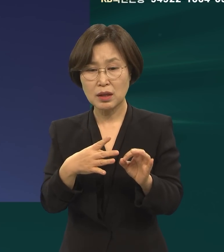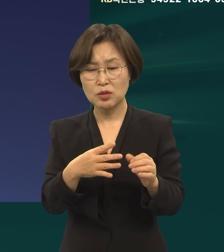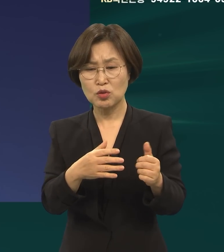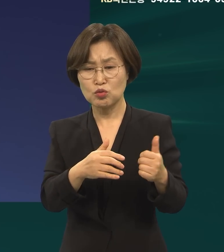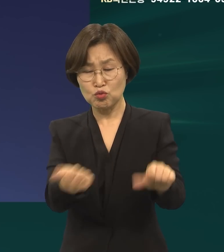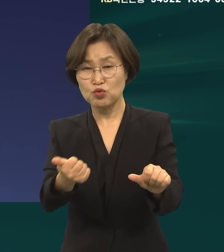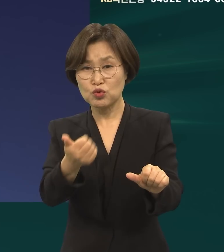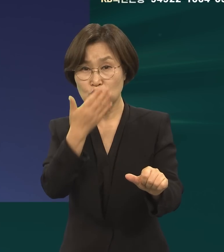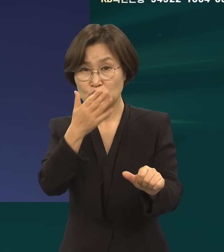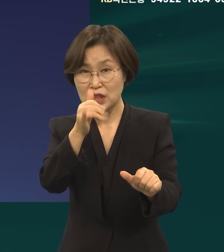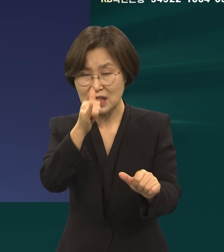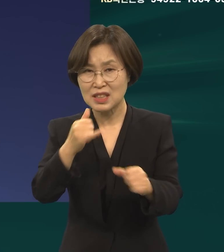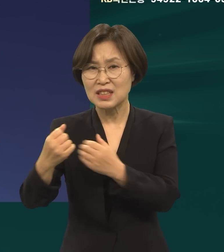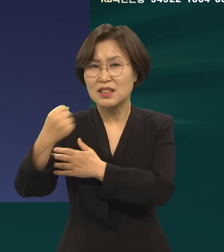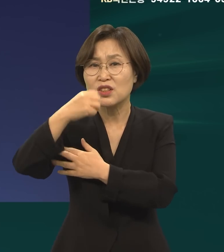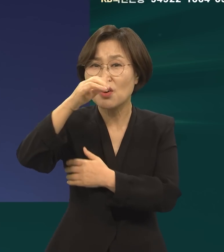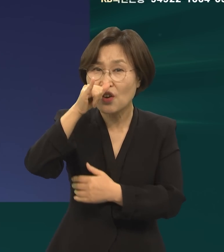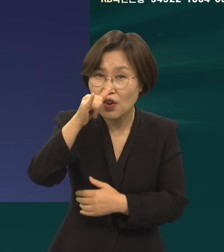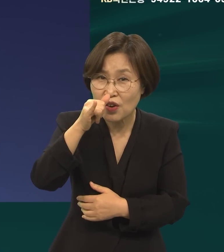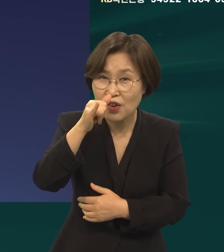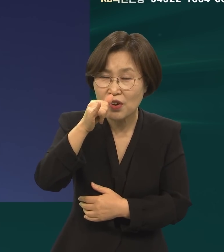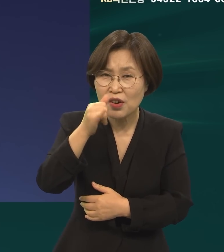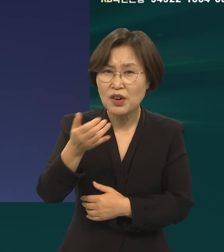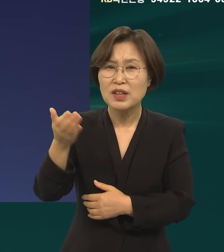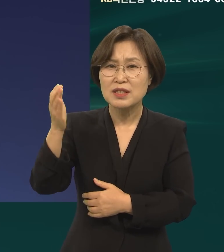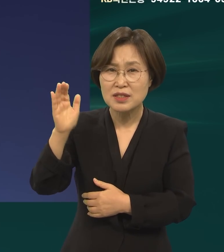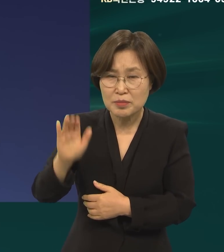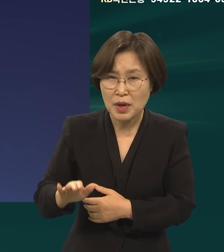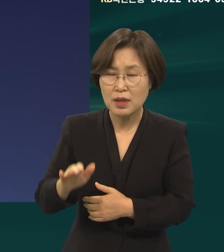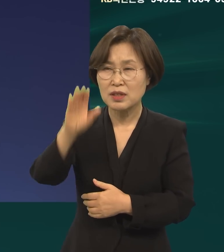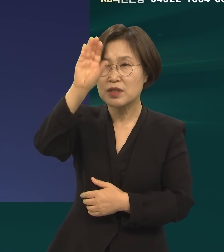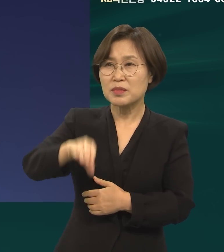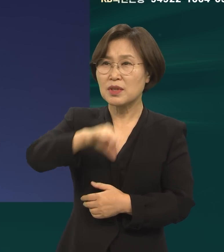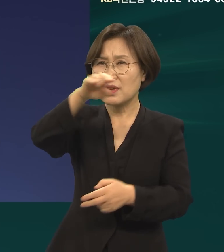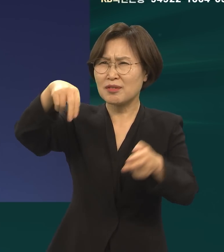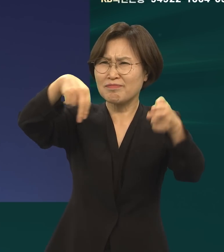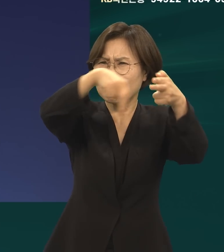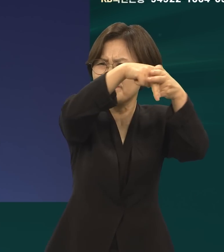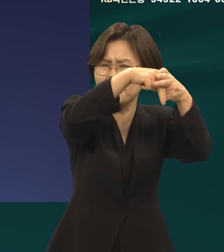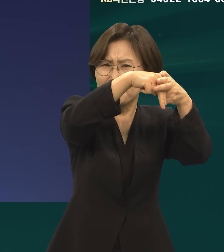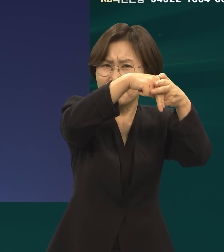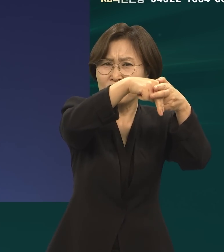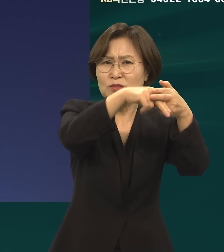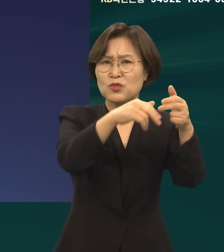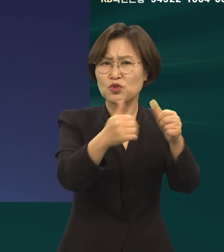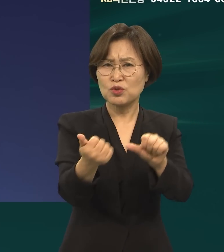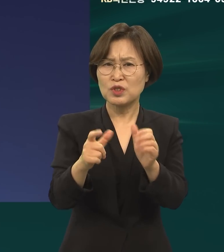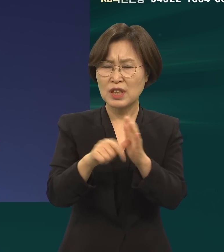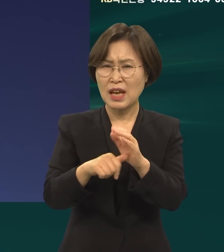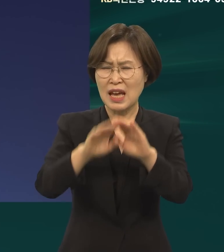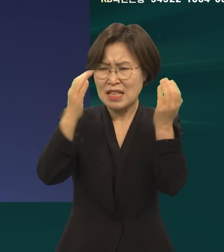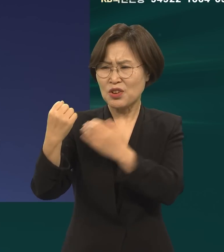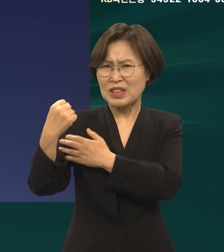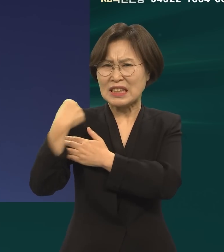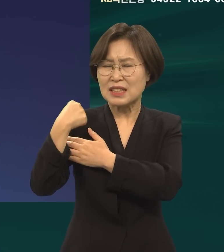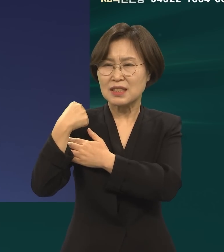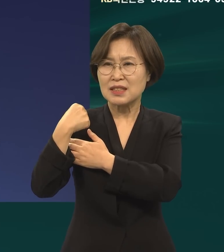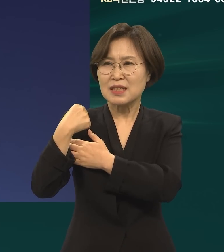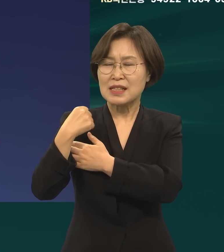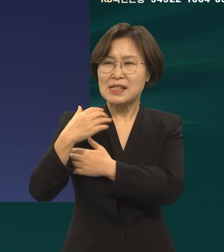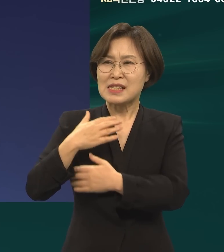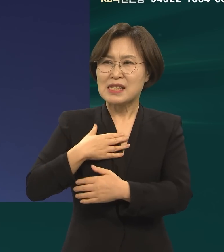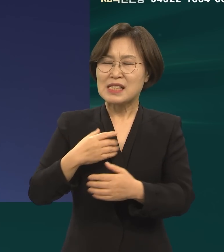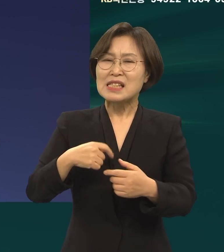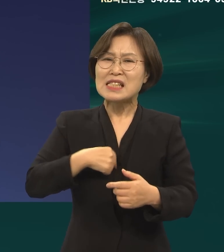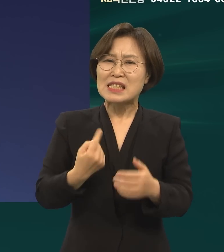전능하신 분입니다. 근데 예수님은 십자가에 달려 돌아가시는 그 일을 하실 때 전능을 다 통제하십니다.